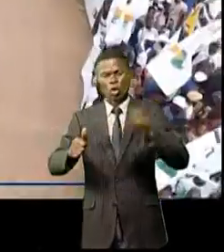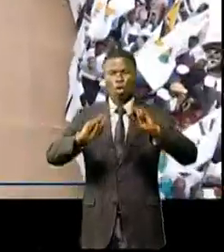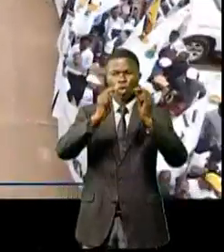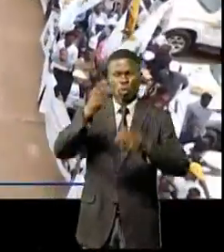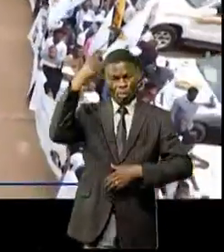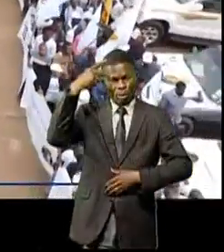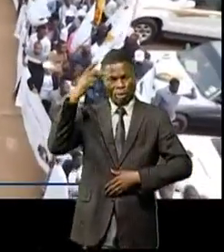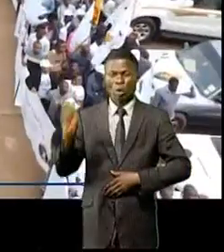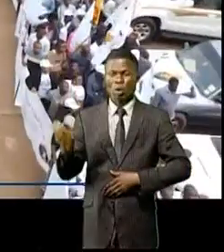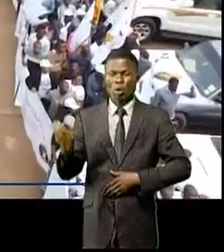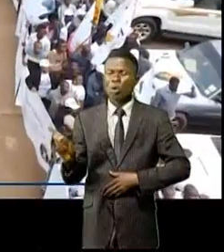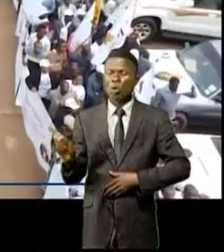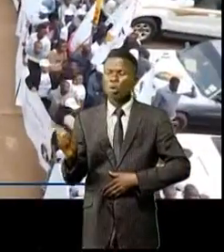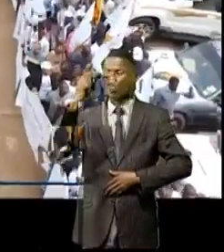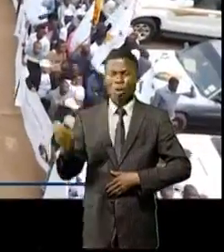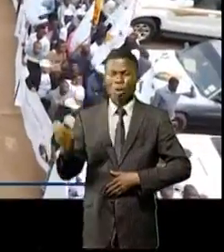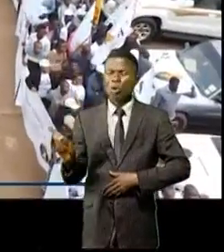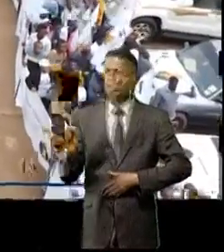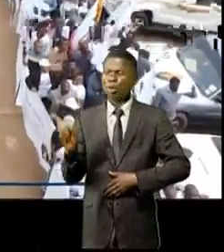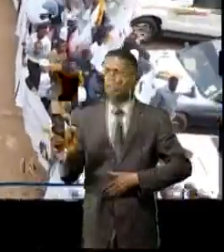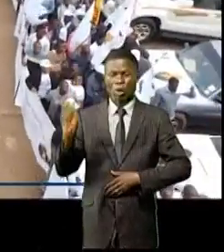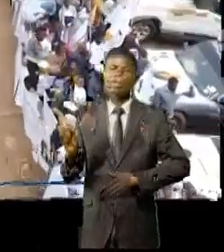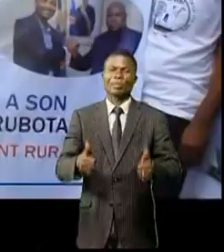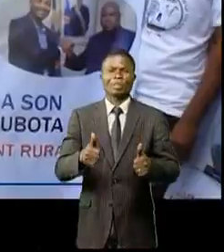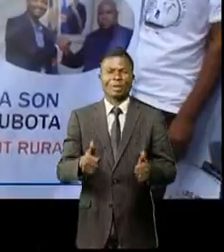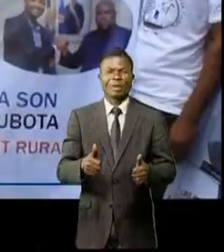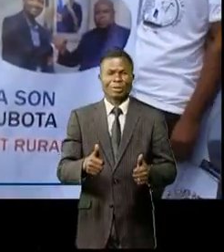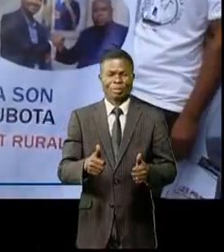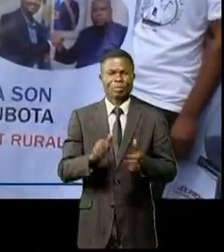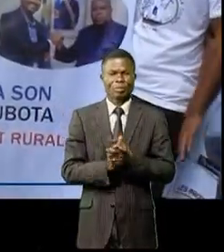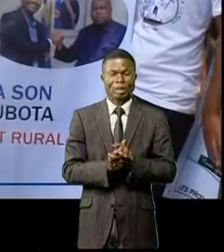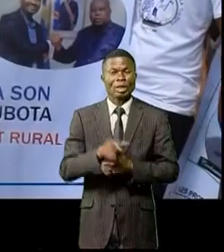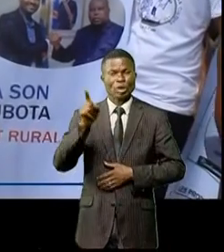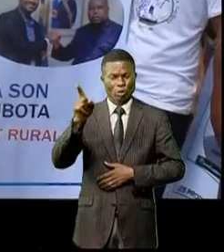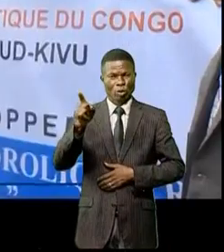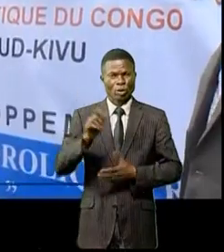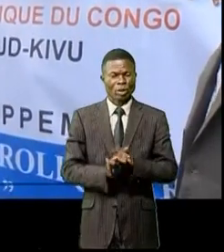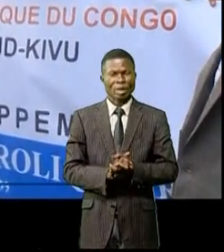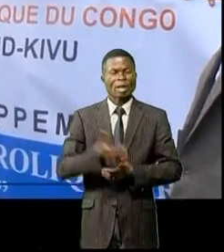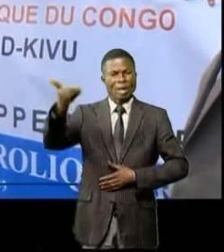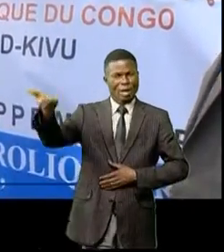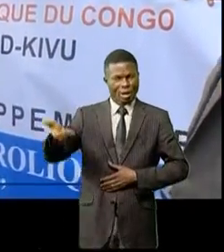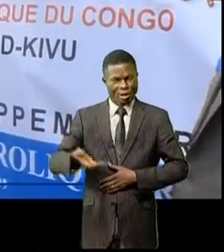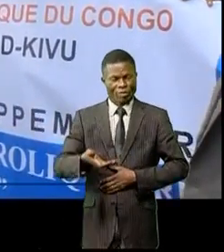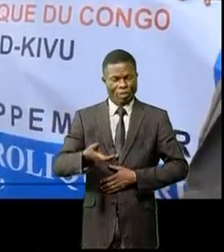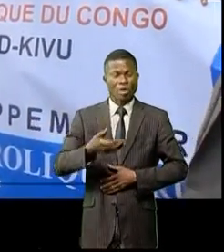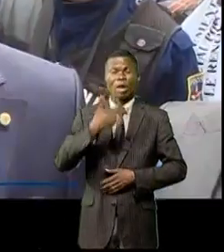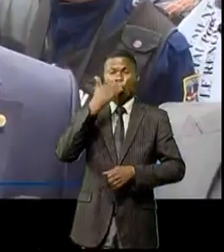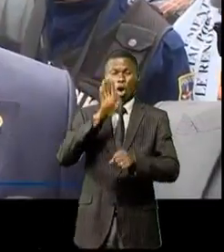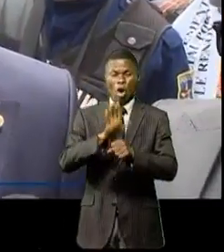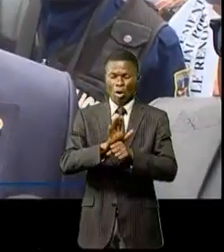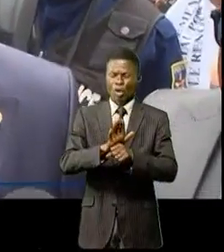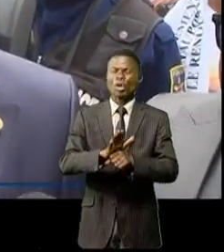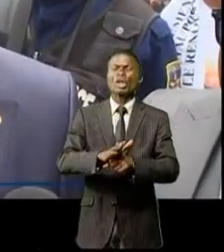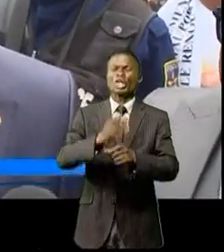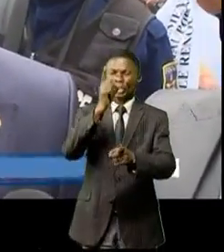fait le déplacement pour l'accueil de ce nom. François Roubota dit être venu pour concrétiser un grand projet. Pour ce